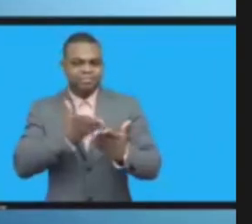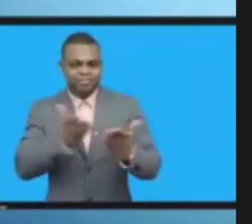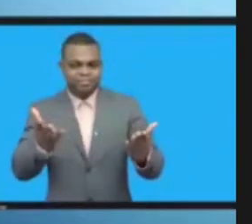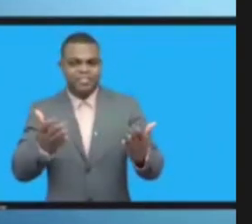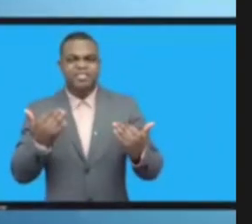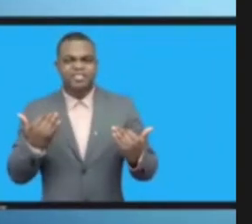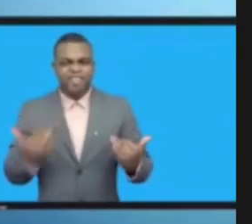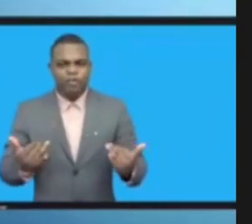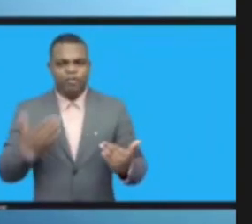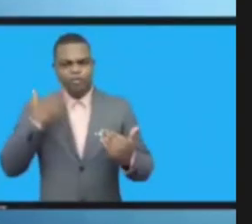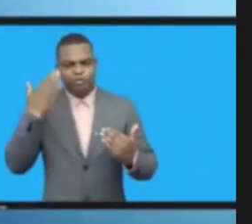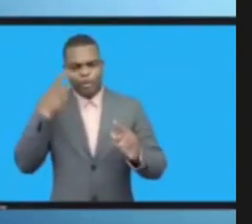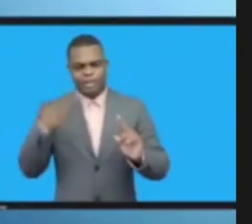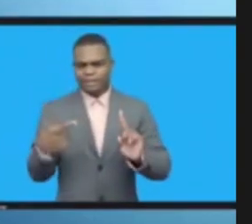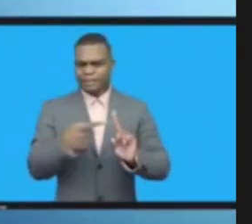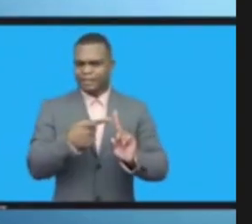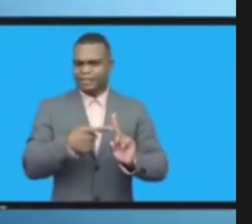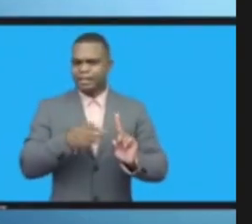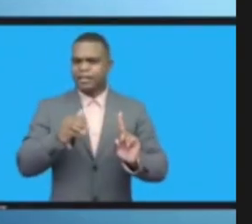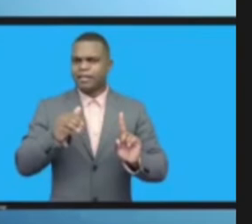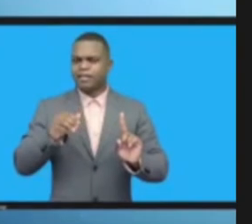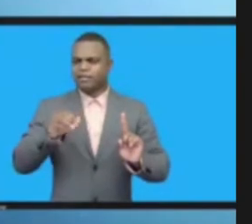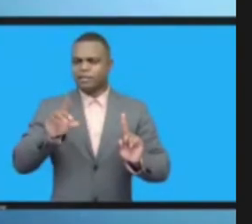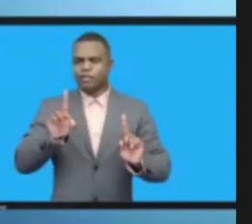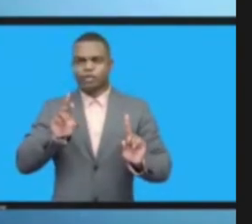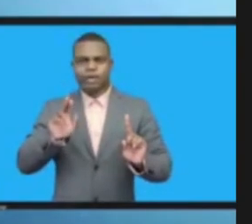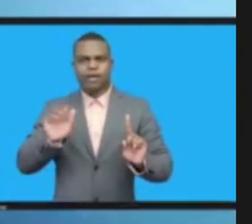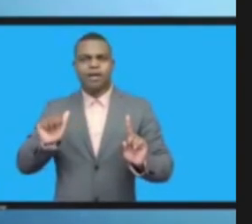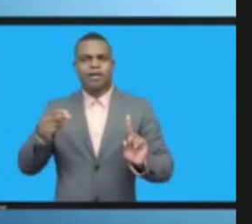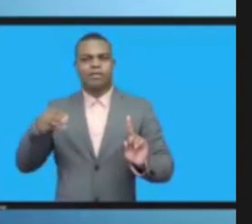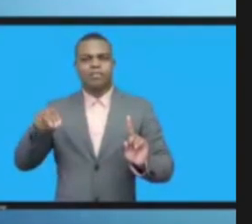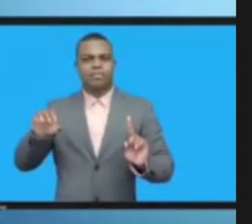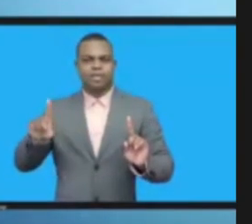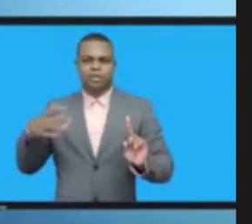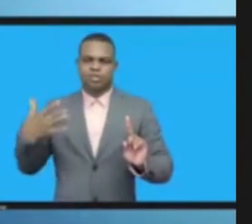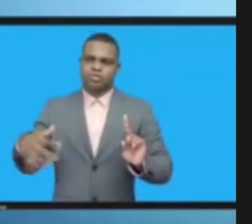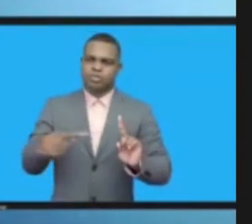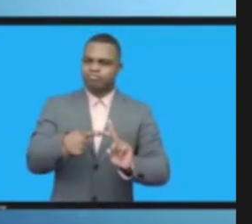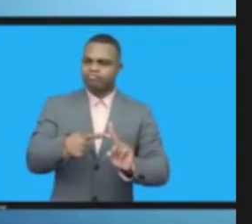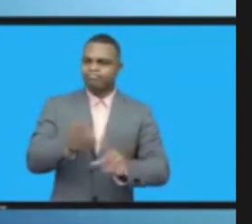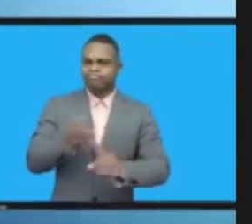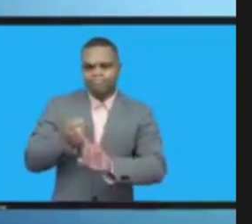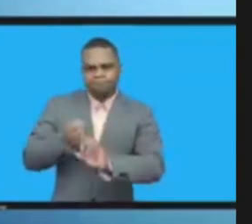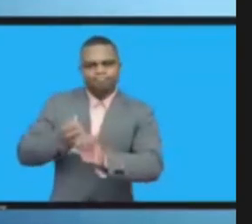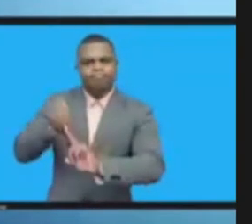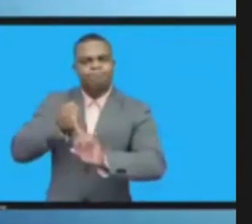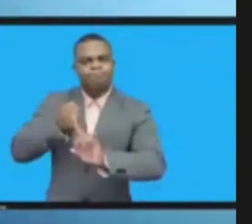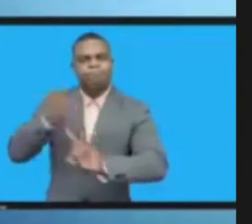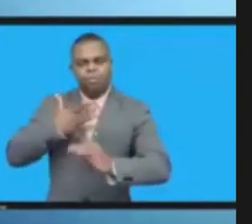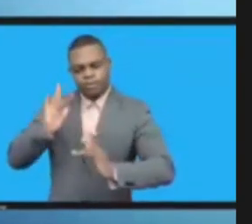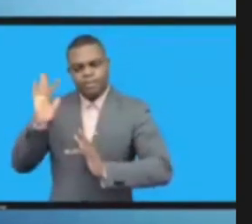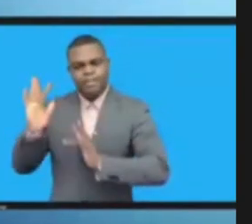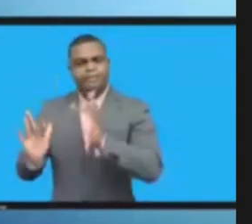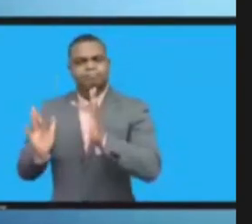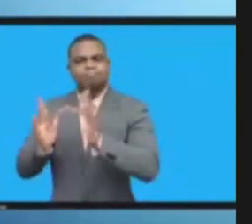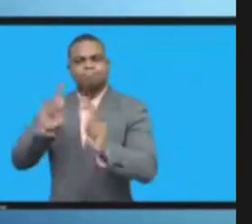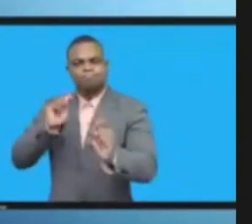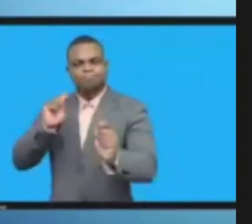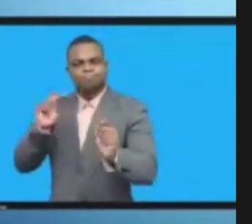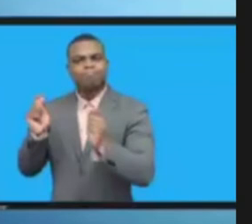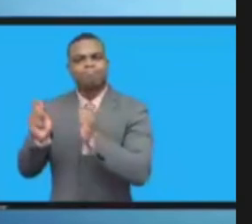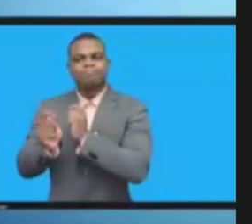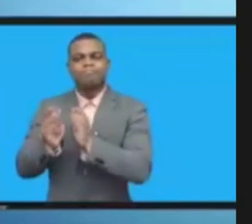transformation numérique et de l'espace numérique, particulièrement pour son pays. Et c'est un sujet qui lui tient à